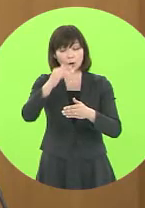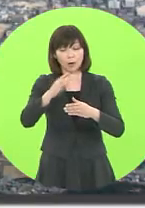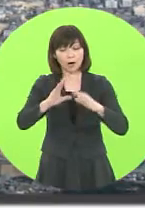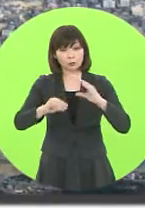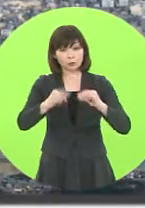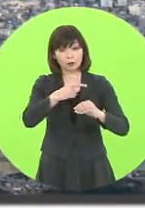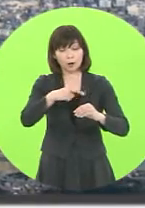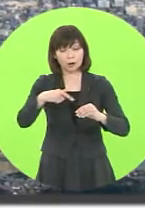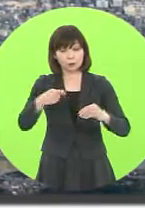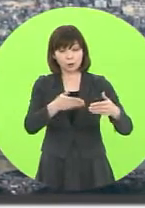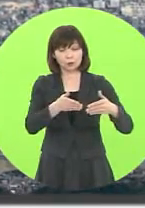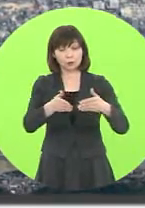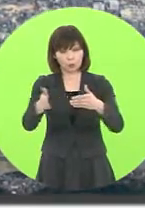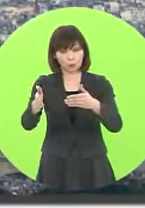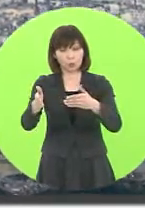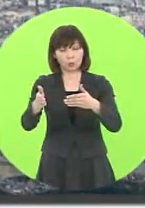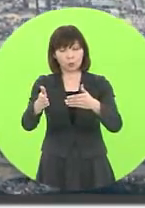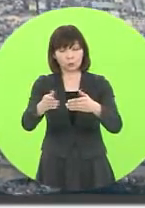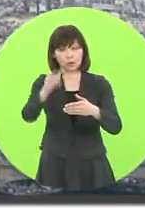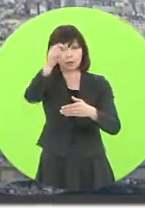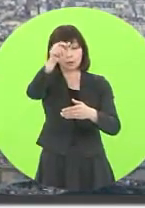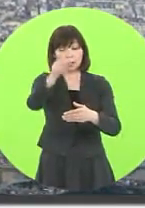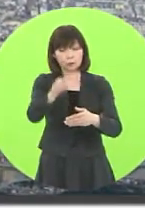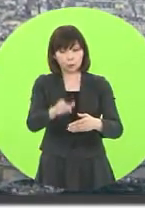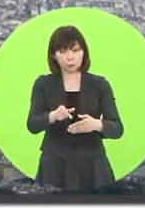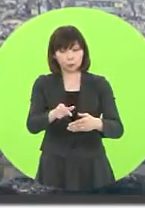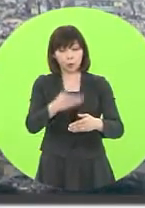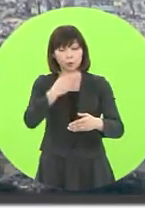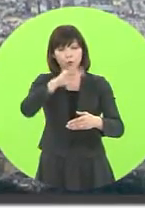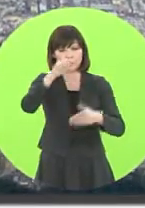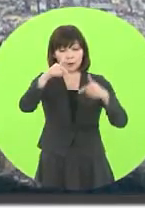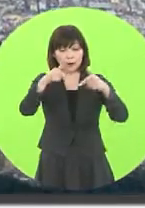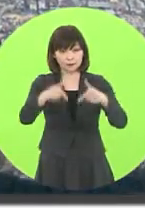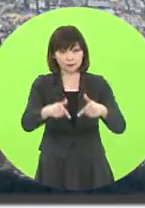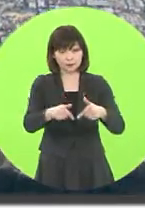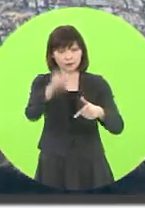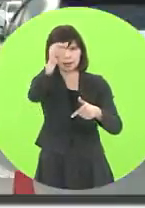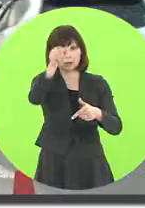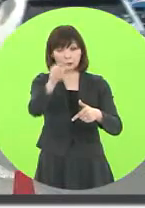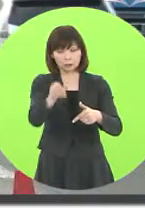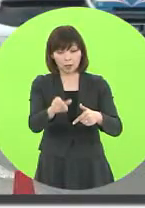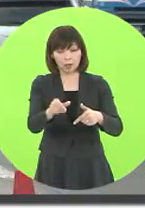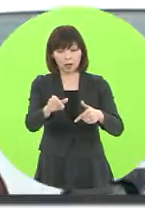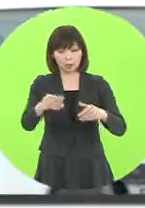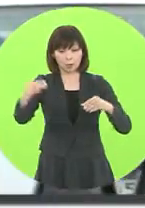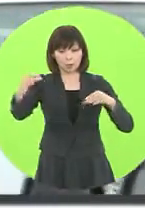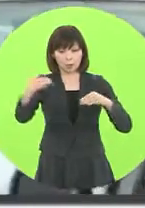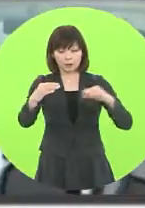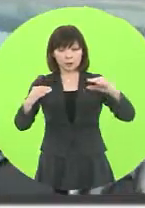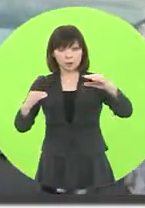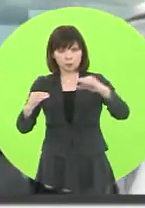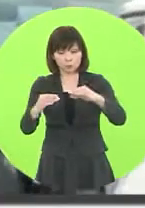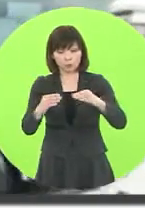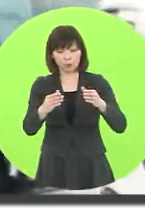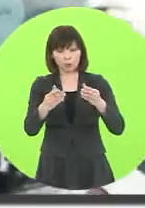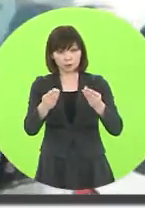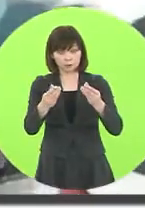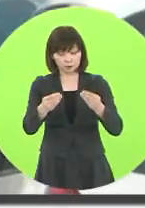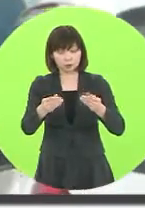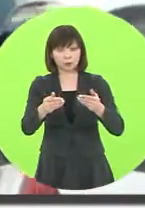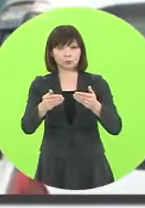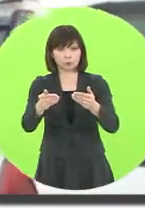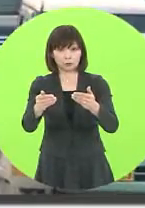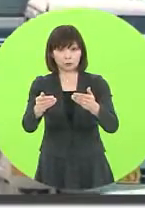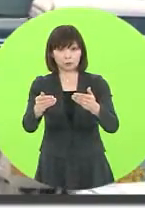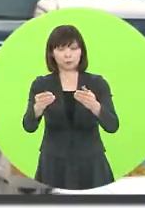を南北軸の強化として、福山西環状線などの幹線道路の整備を着実に進めるとともに、